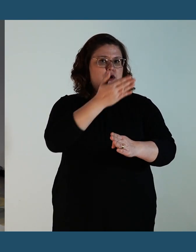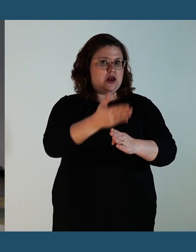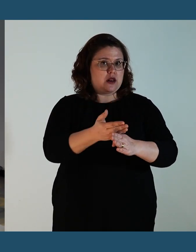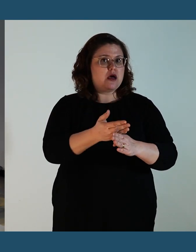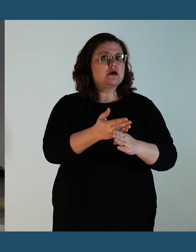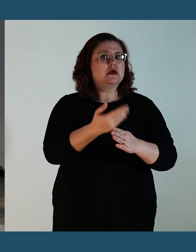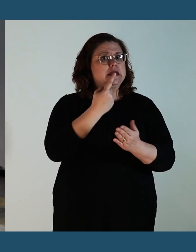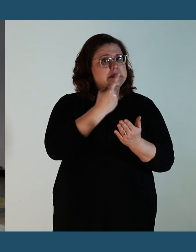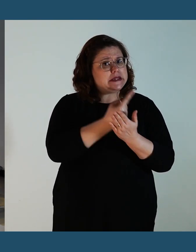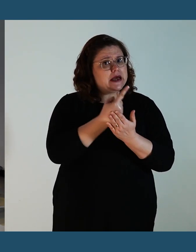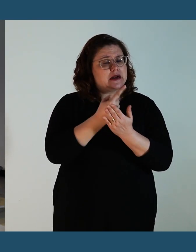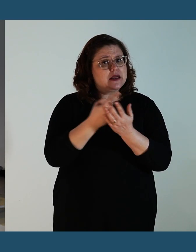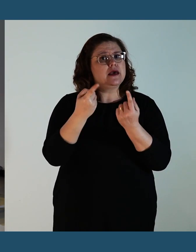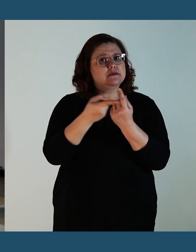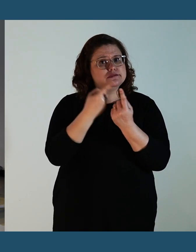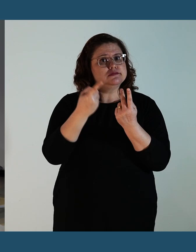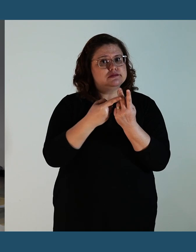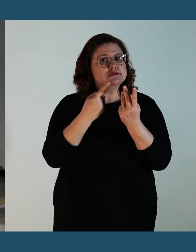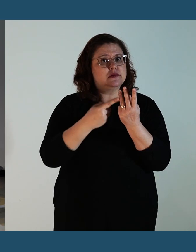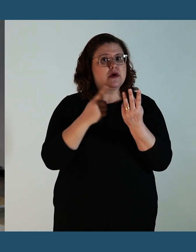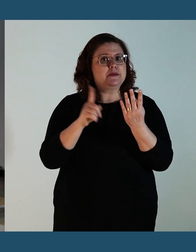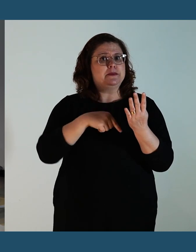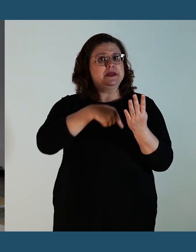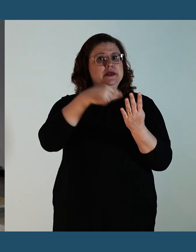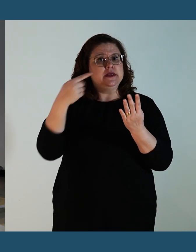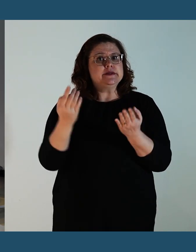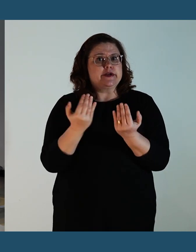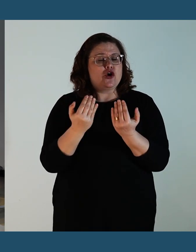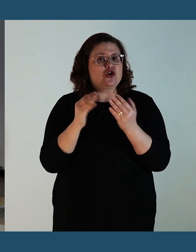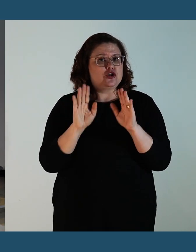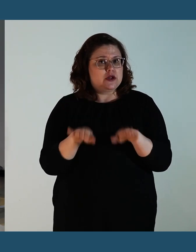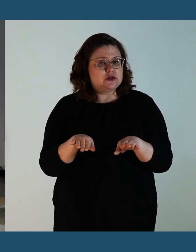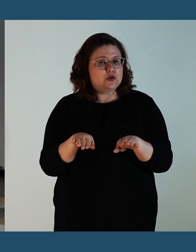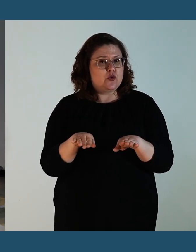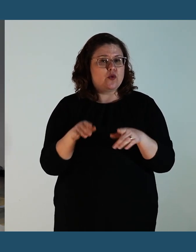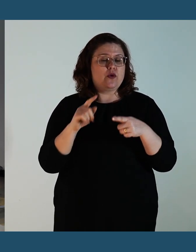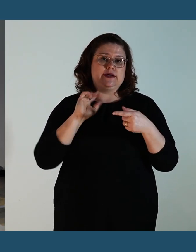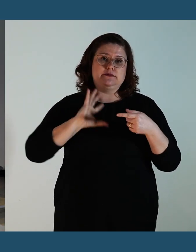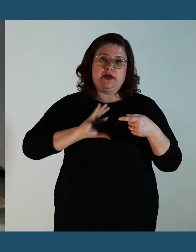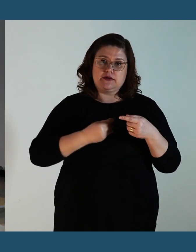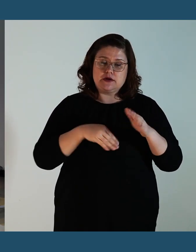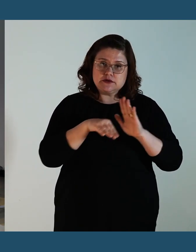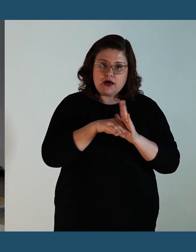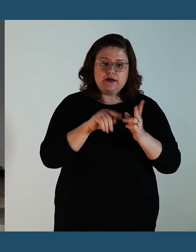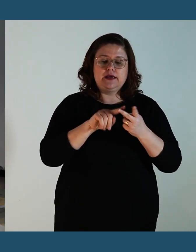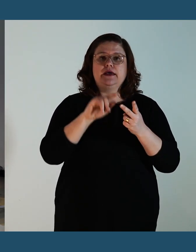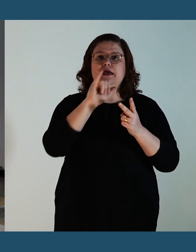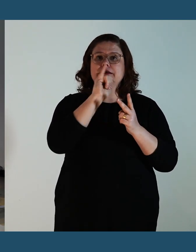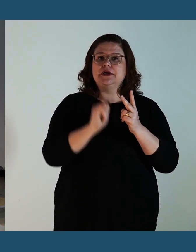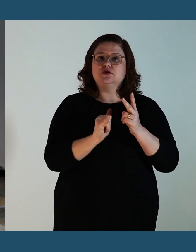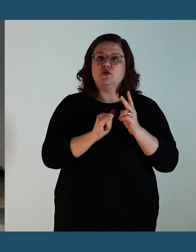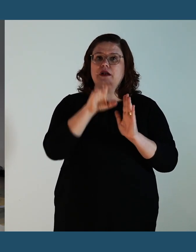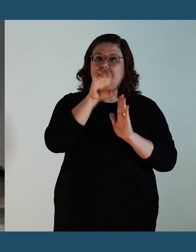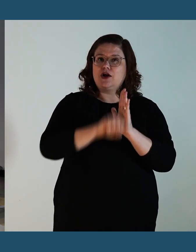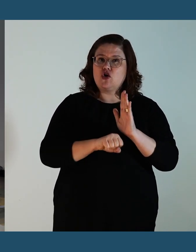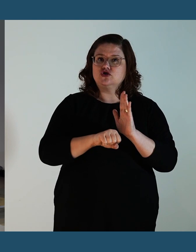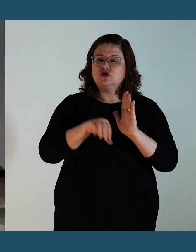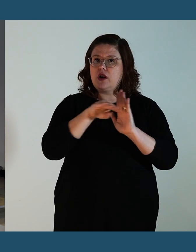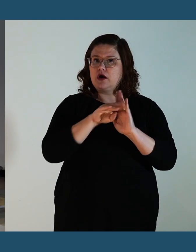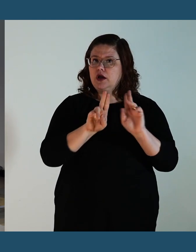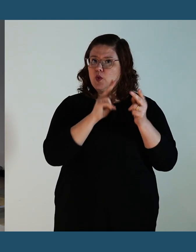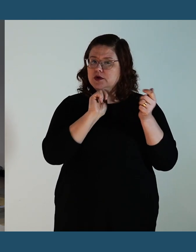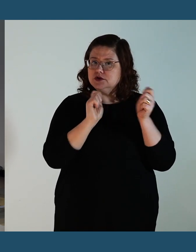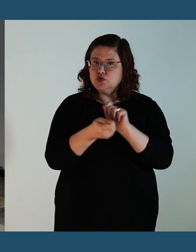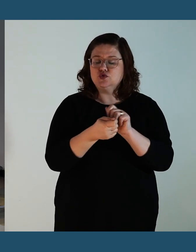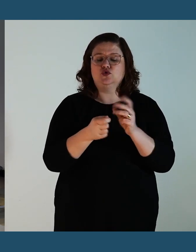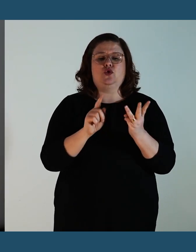useita tärkeitä pitkään odotettuja uudistuksia aikaan, nimenomaan tämä translaki ja seksuaalirikoslainsäädännön uudistus, tosi